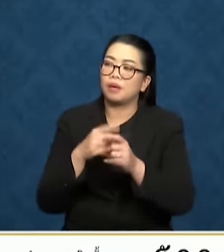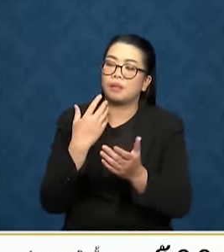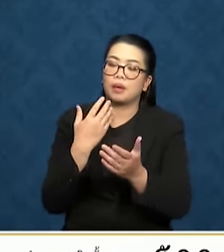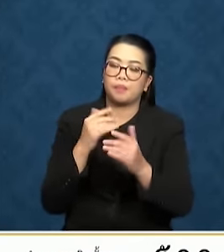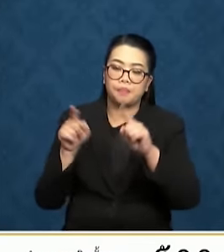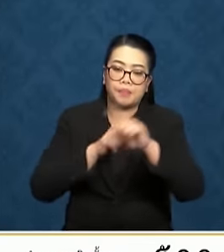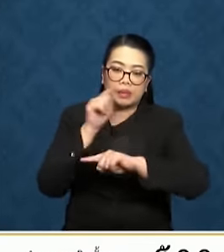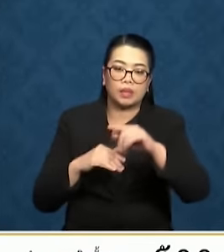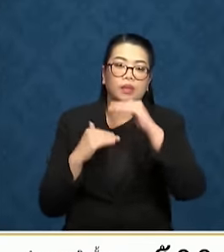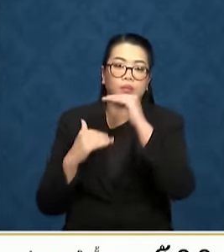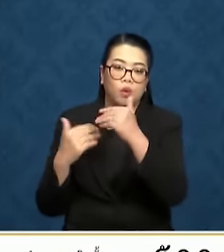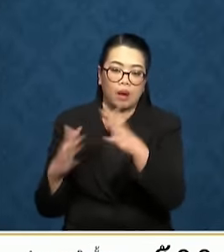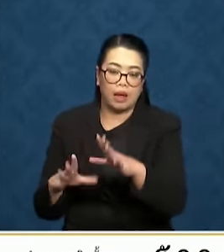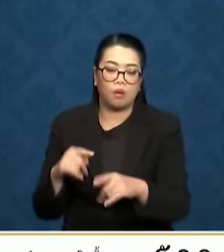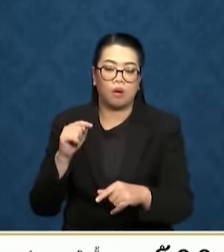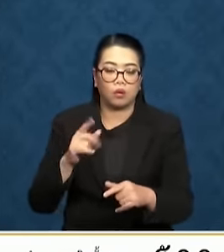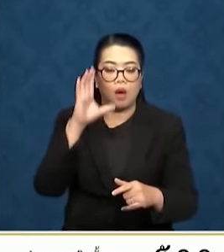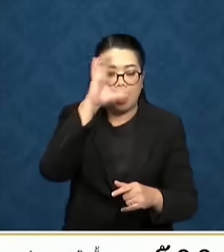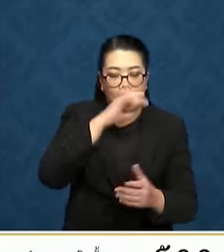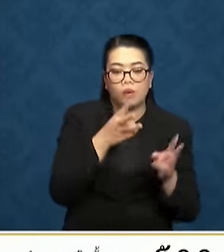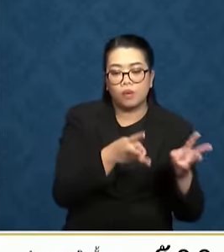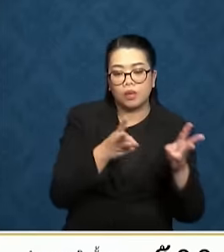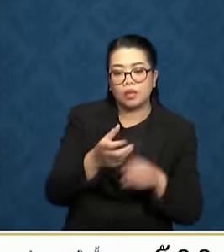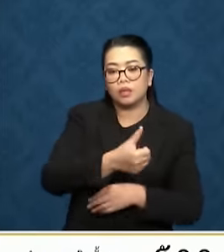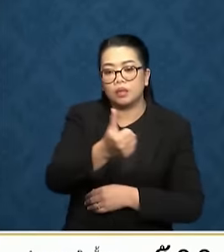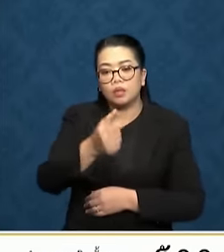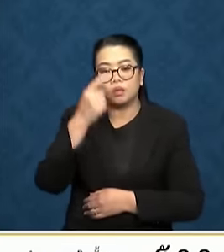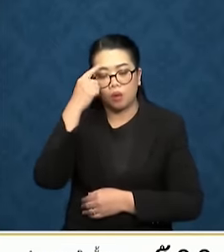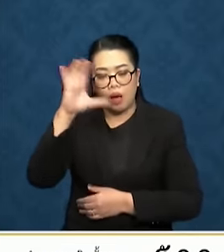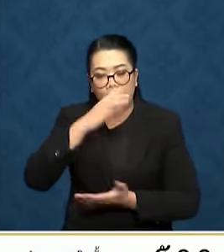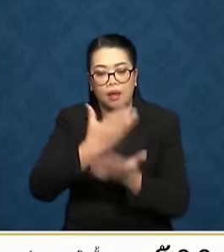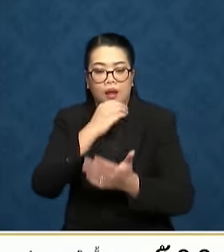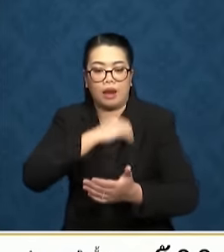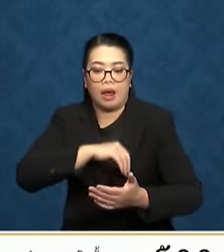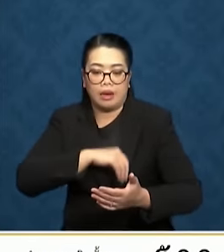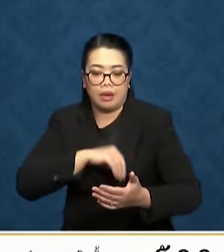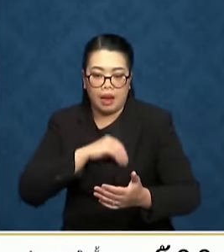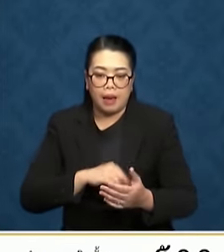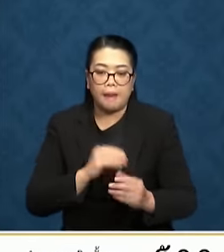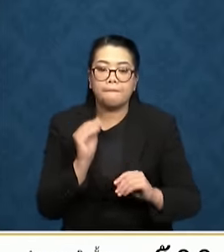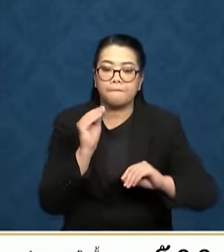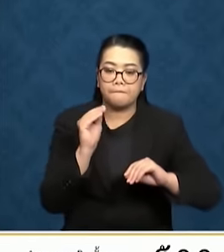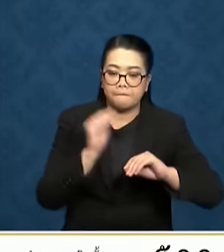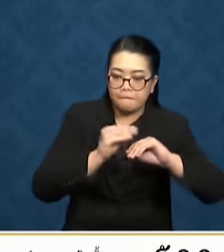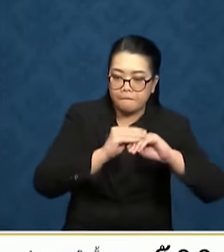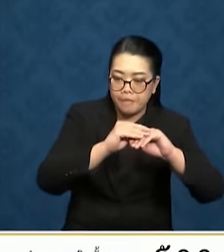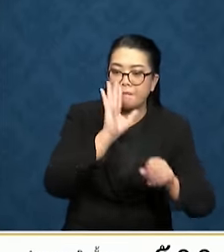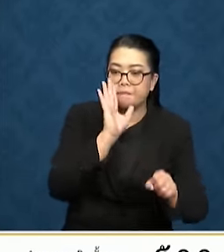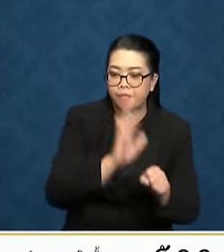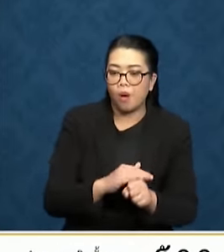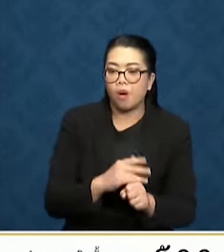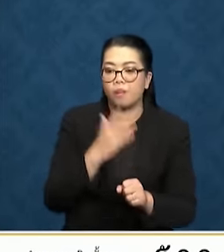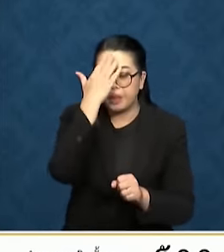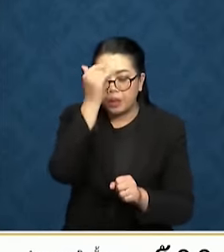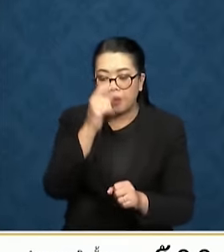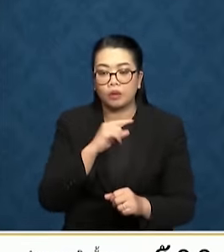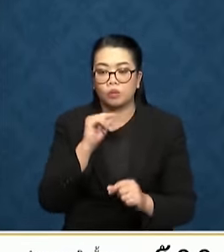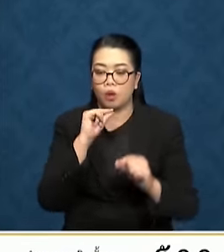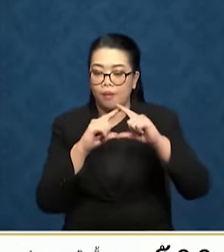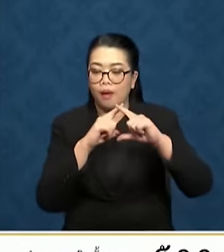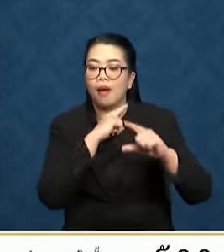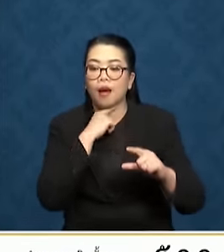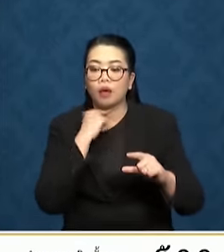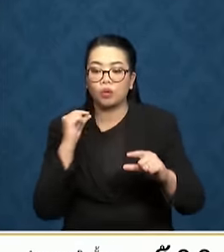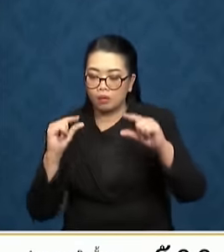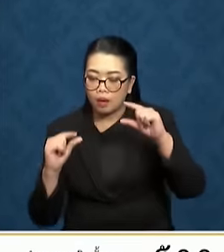แจงครับว่าแผนรายได้ที่จะทำให้เพียงพอกับรายจ่ายโดยที่ไม่ต้องกู้เพิ่มนั้นทำอย่างไรเมื่อกี้เป็นทั้งหมดเป็น